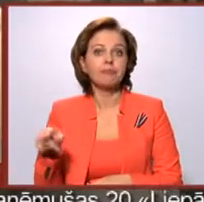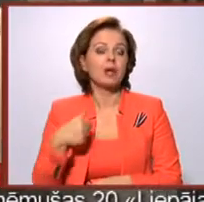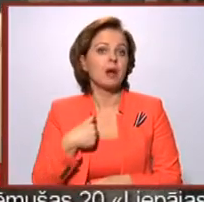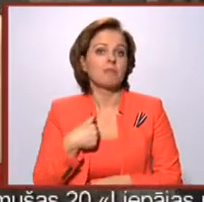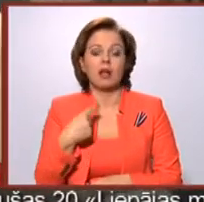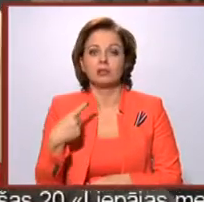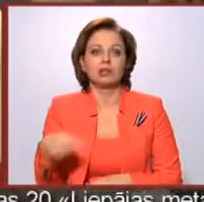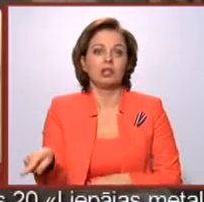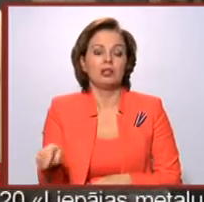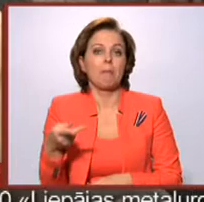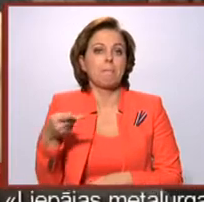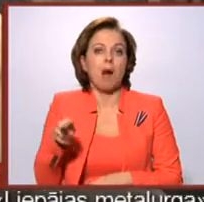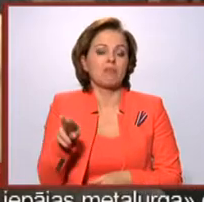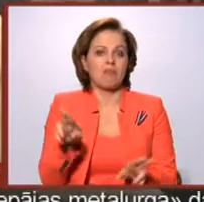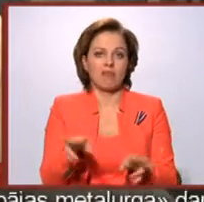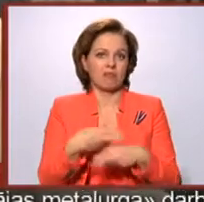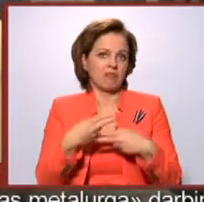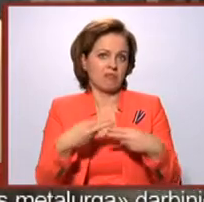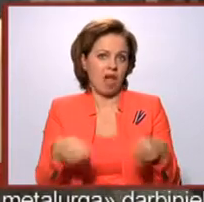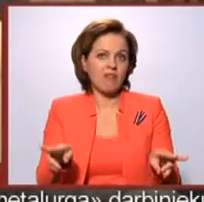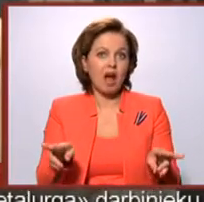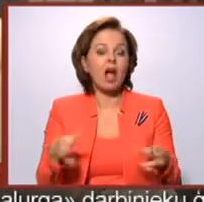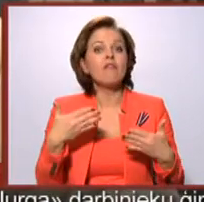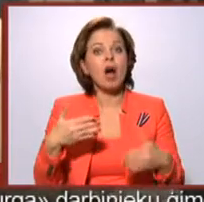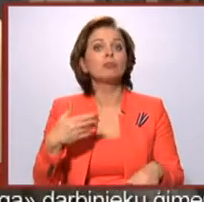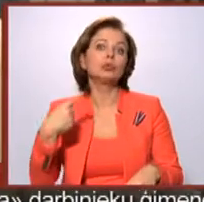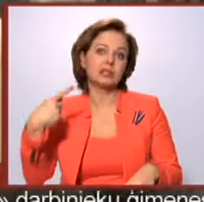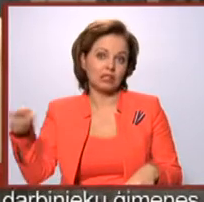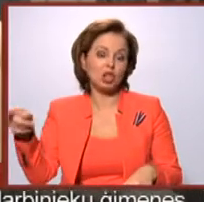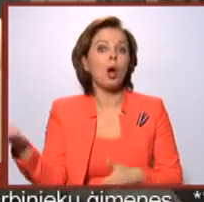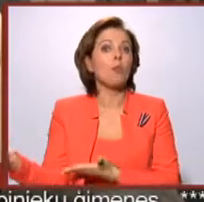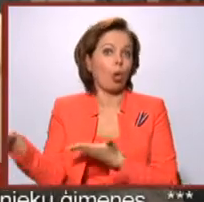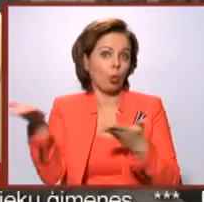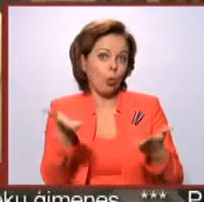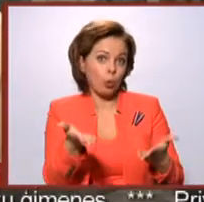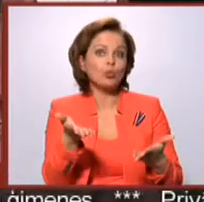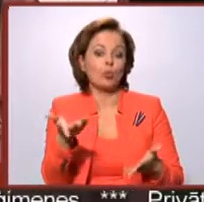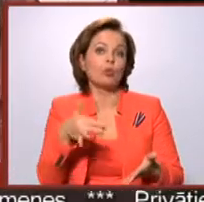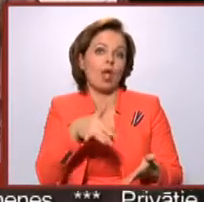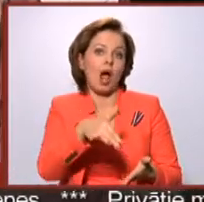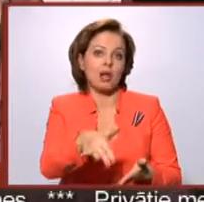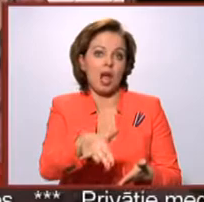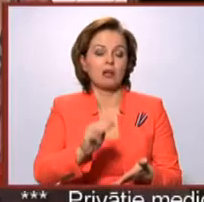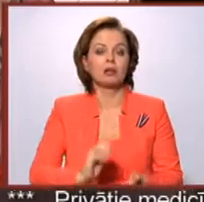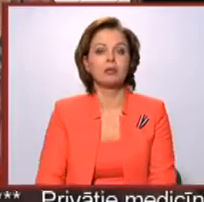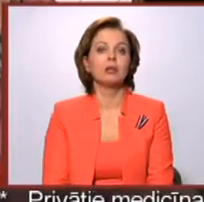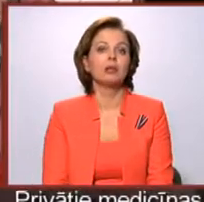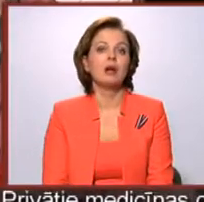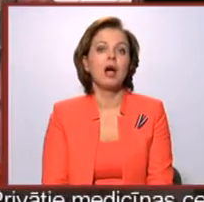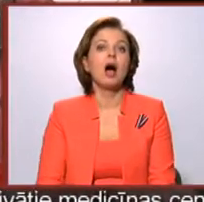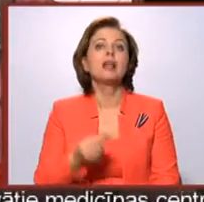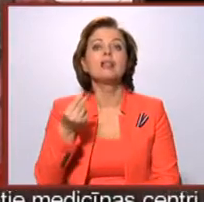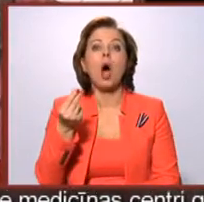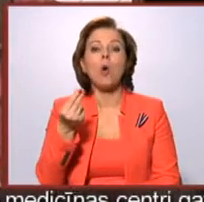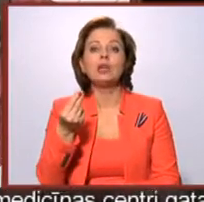nekā citādi pārmaiņa nevaiga. Varbūt citiem vaiga. Lūdzu, lai viņi kaut kur iet. Tur ir naudiņi liek no